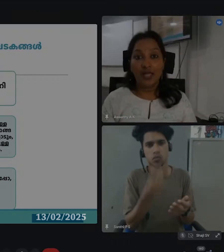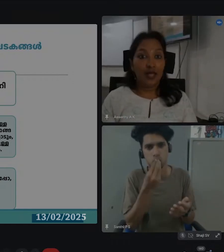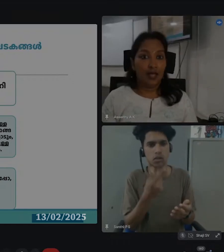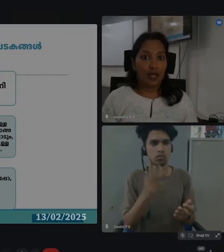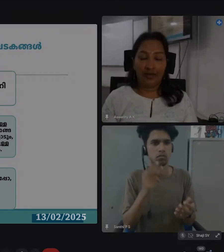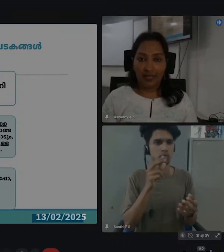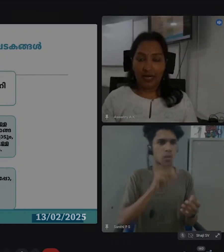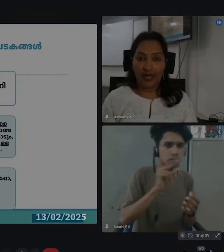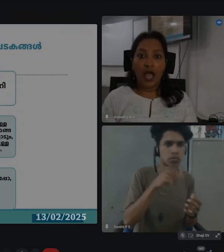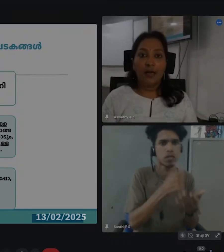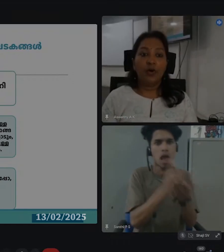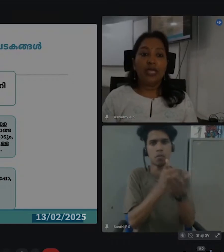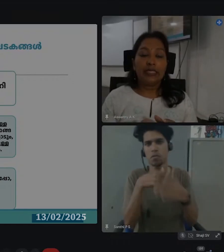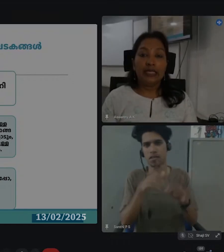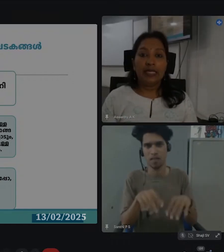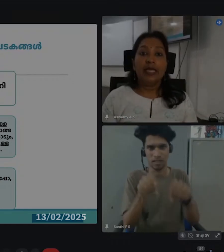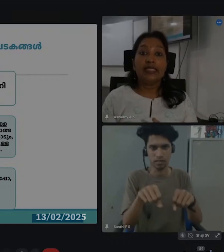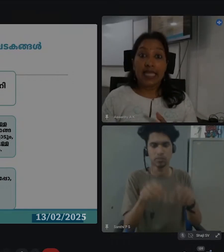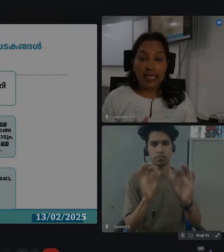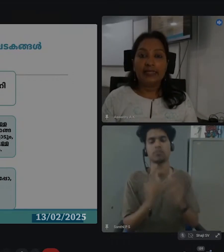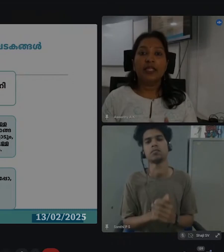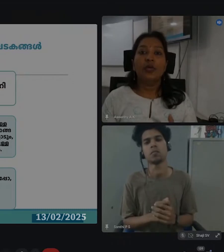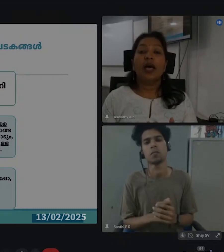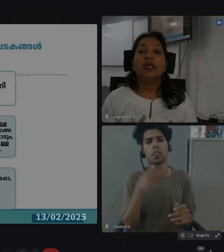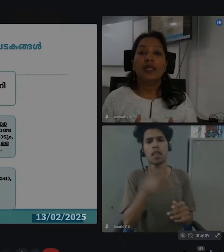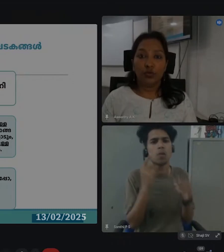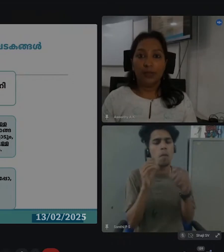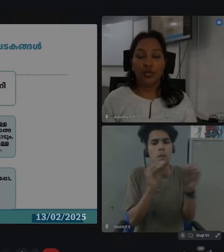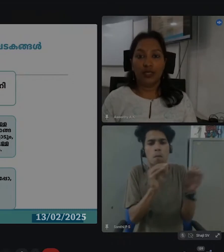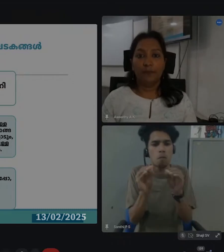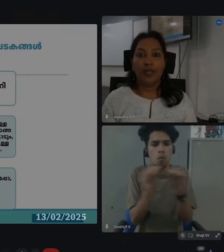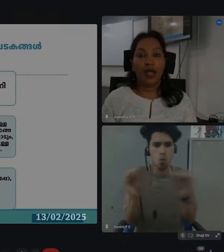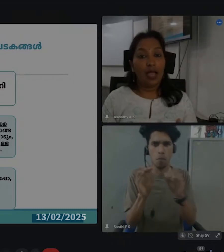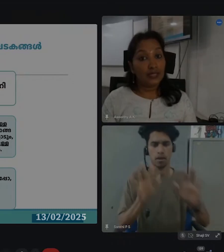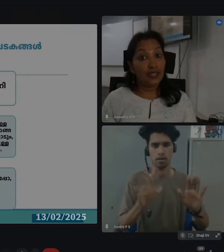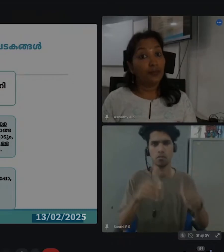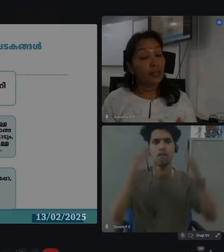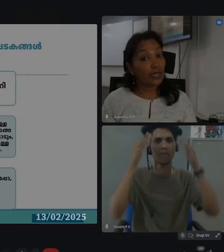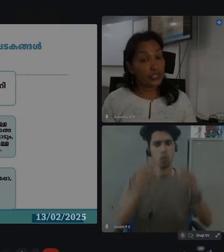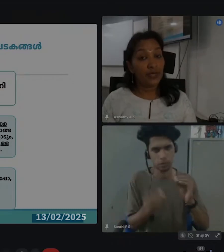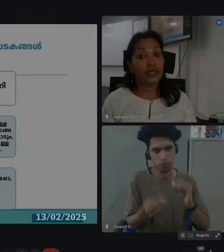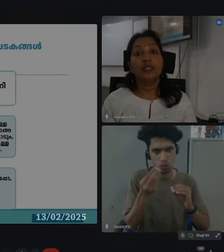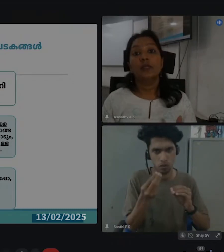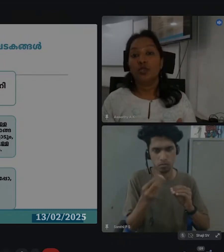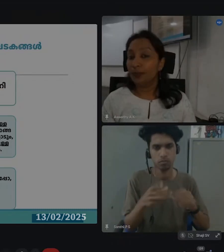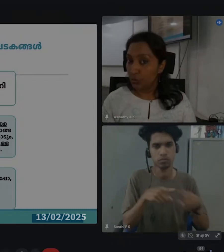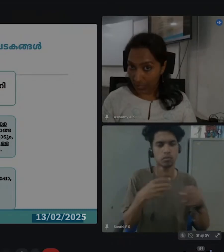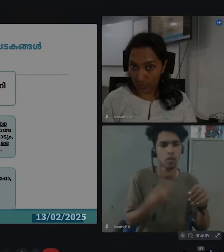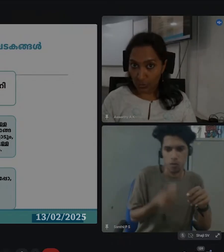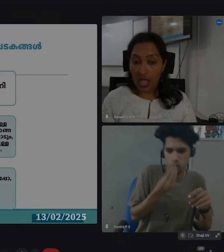സഹായകമാകുന്ന അവയവങ്ങളാണ്. അപ്പോൾ ഇതിന്റെ ചലനത്തിൽ ഉണ്ടാകുന്ന ബുദ്ധിമുട്ട് നമ്മൾ ഭക്ഷണം